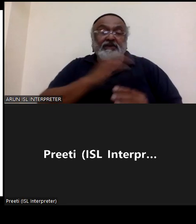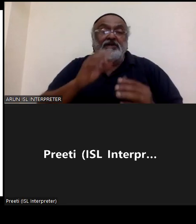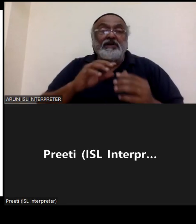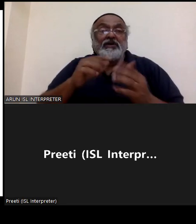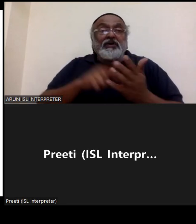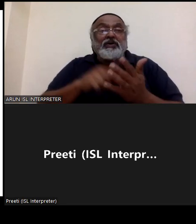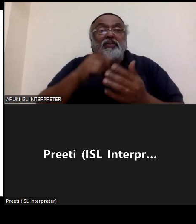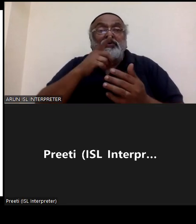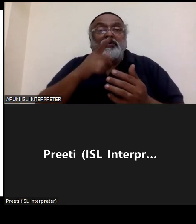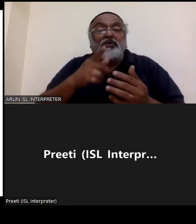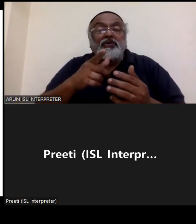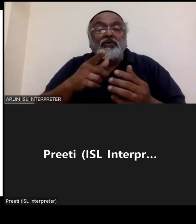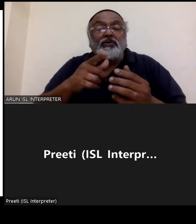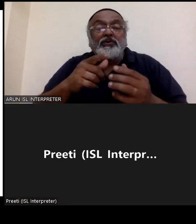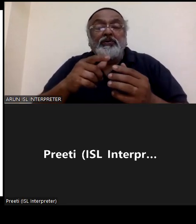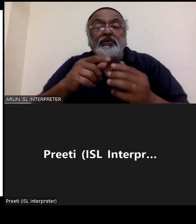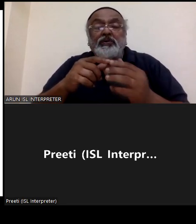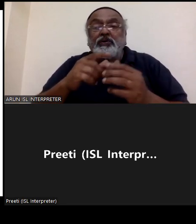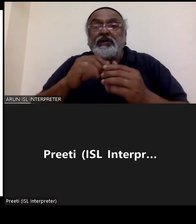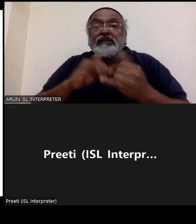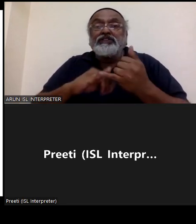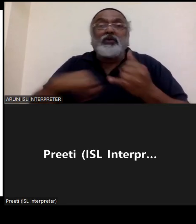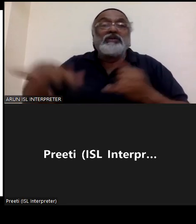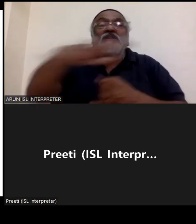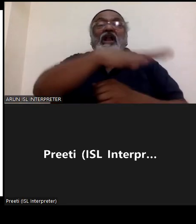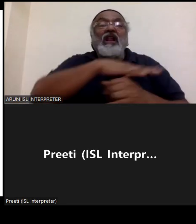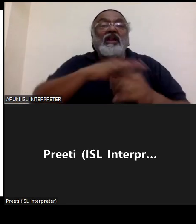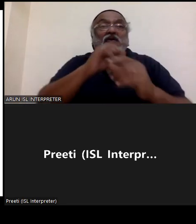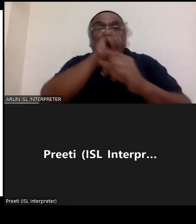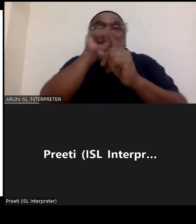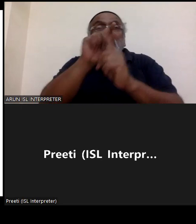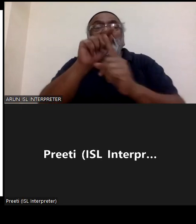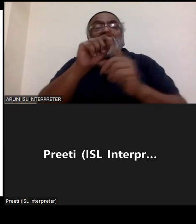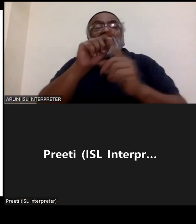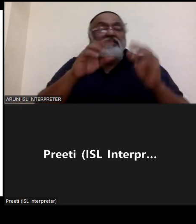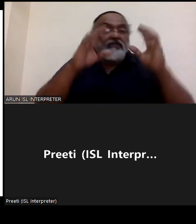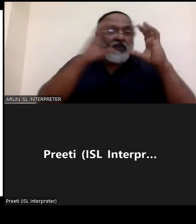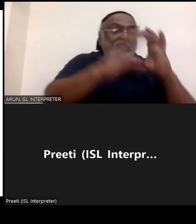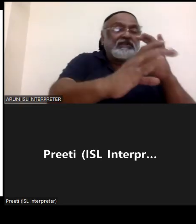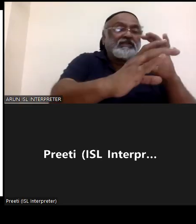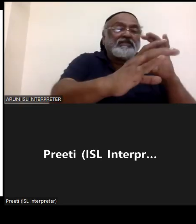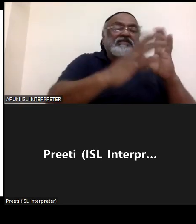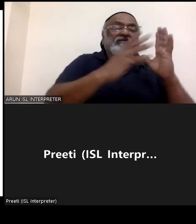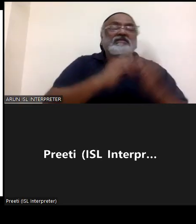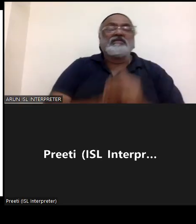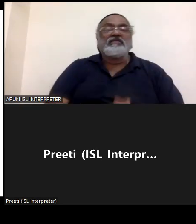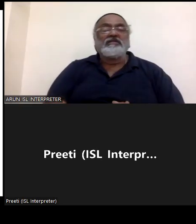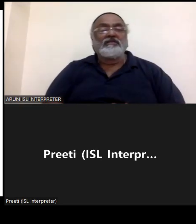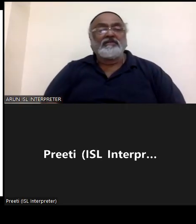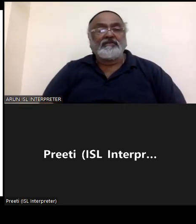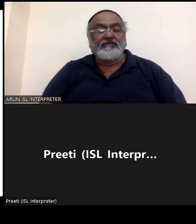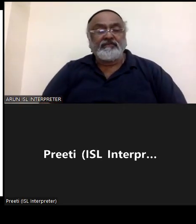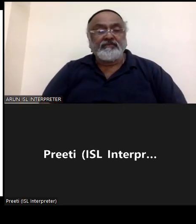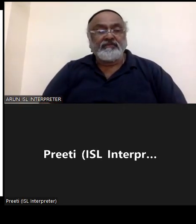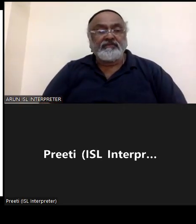surplus into looking into social causes. अब इससे क्या होगा, आप देखिए कि अलग अलग